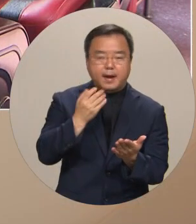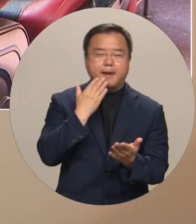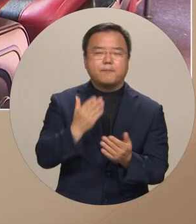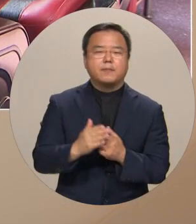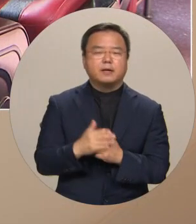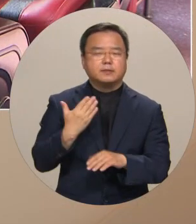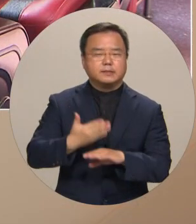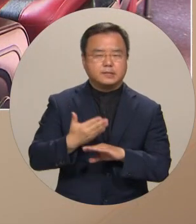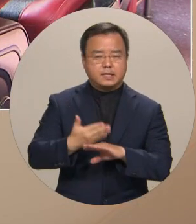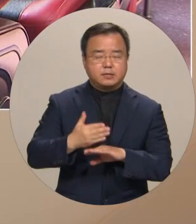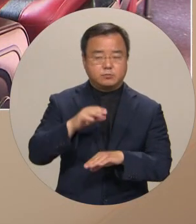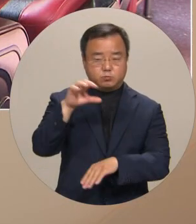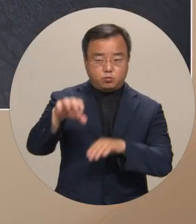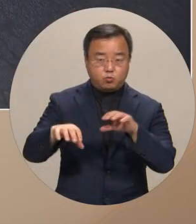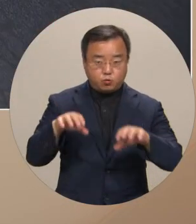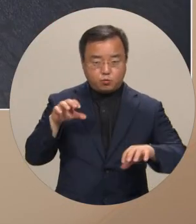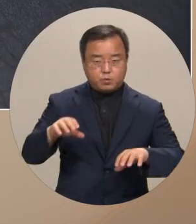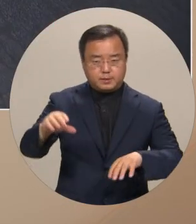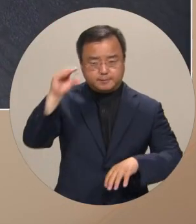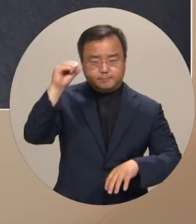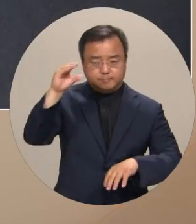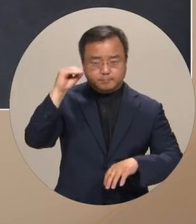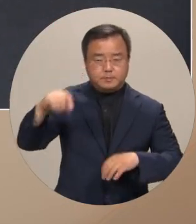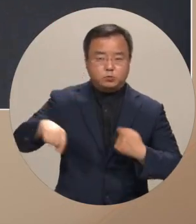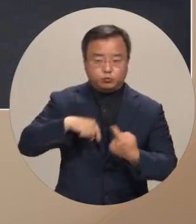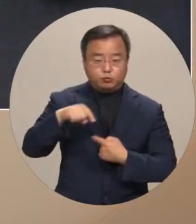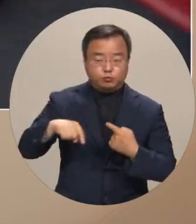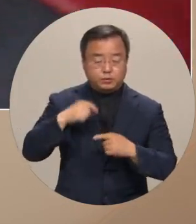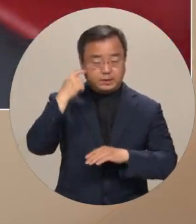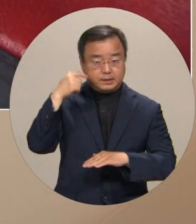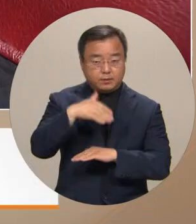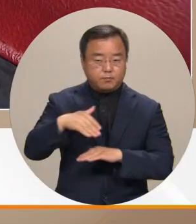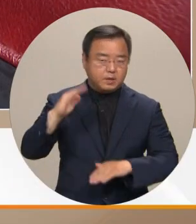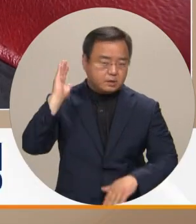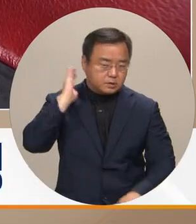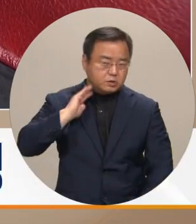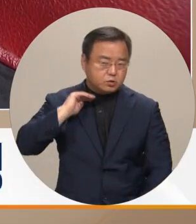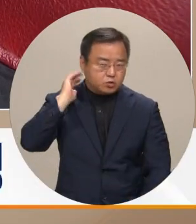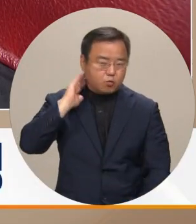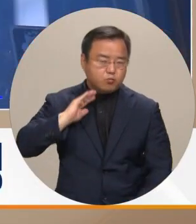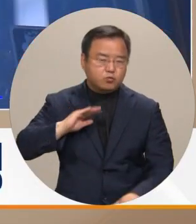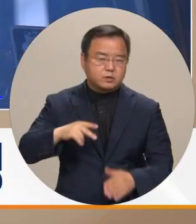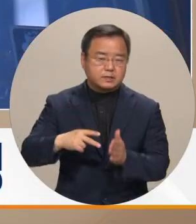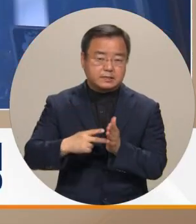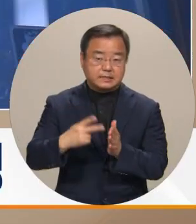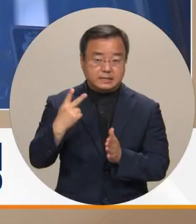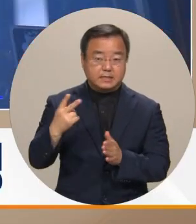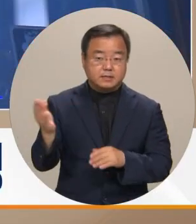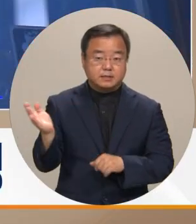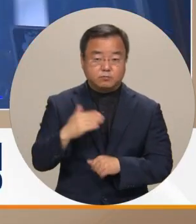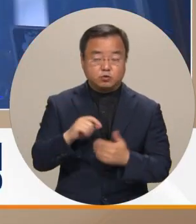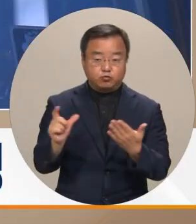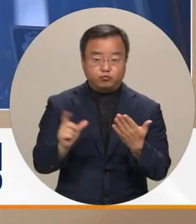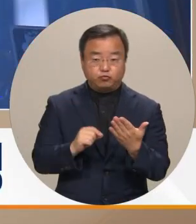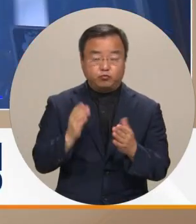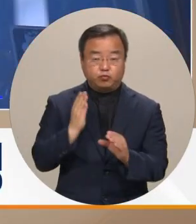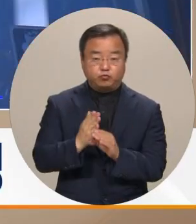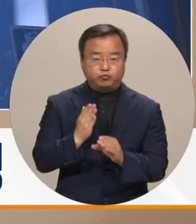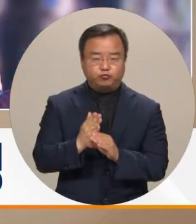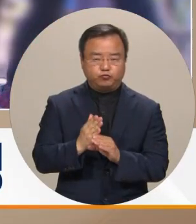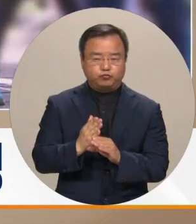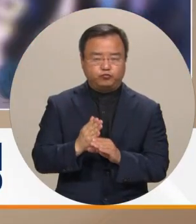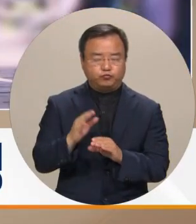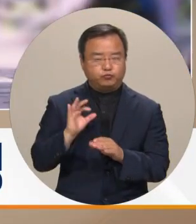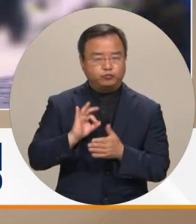다른 지자체에서도 벤치 막힌 시도가 다르고 있는데요 의정부 씨의 경우 2학기엔 9월부터 등학교 시간대 운영하겠다고